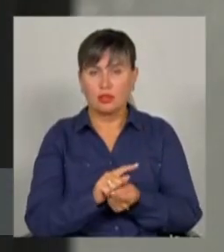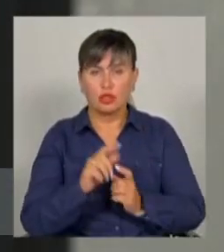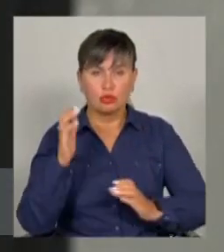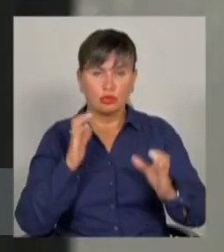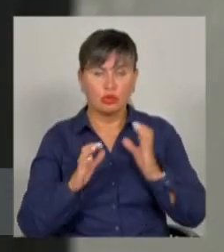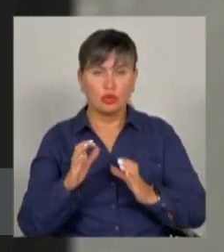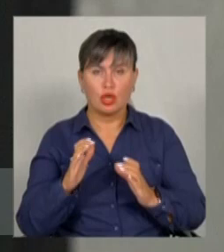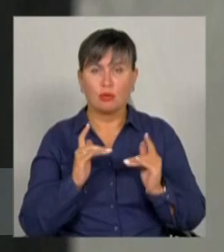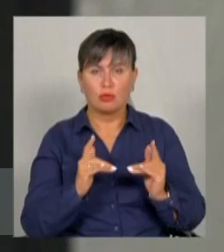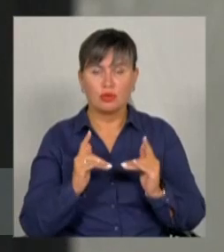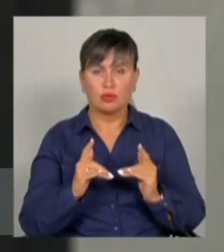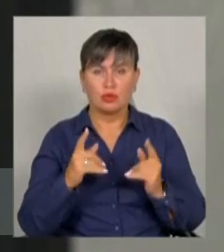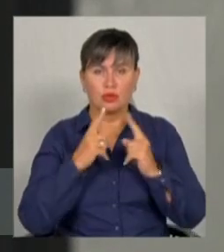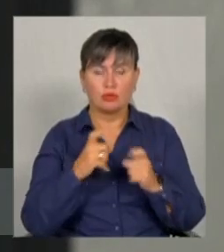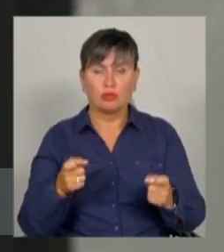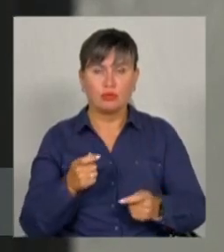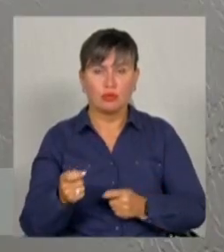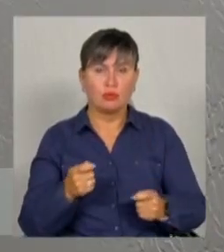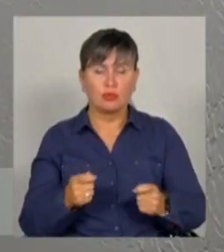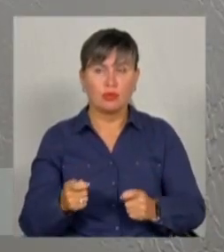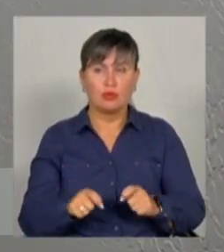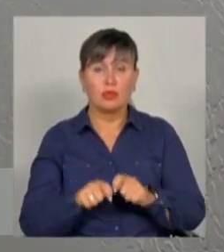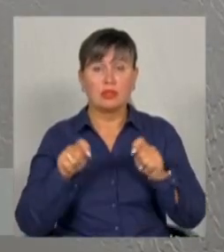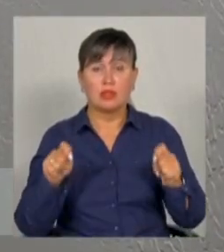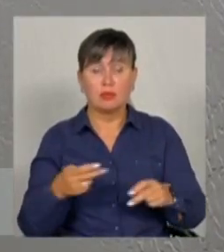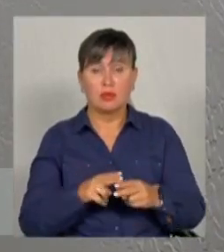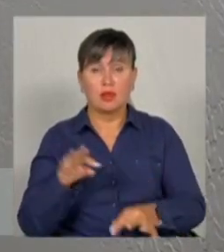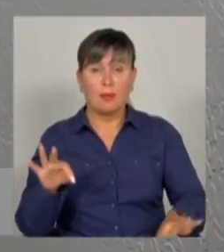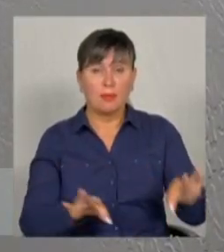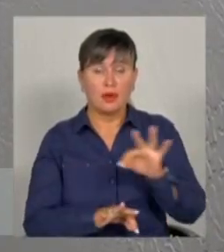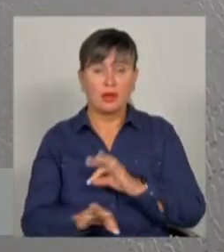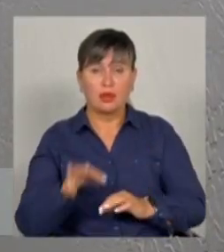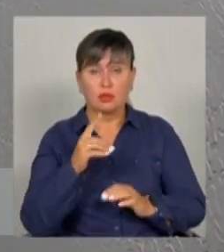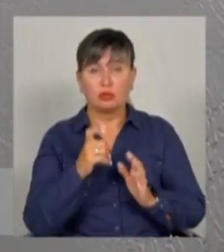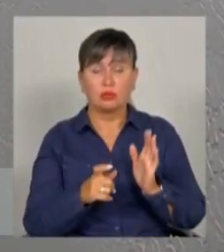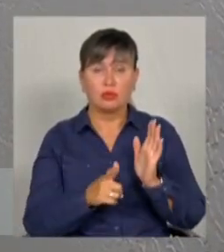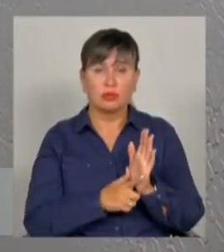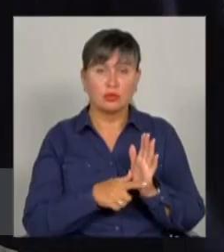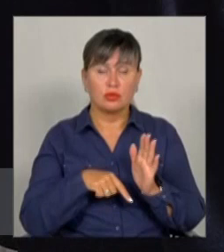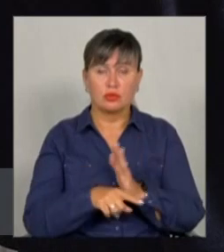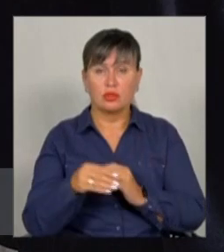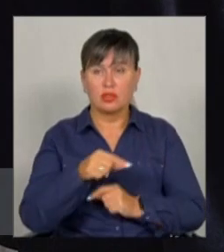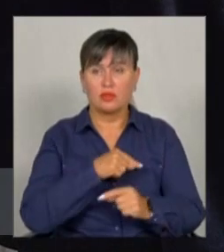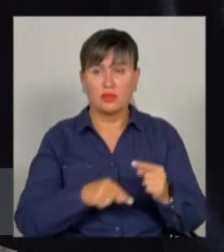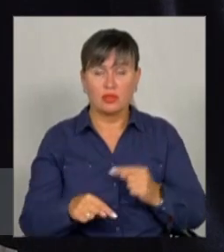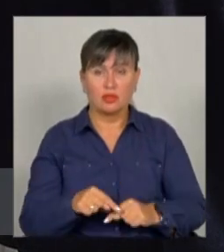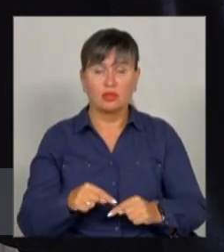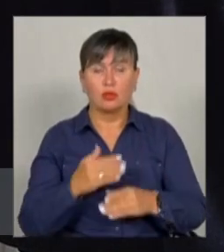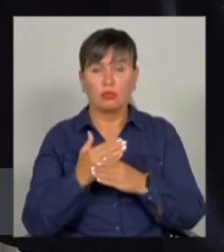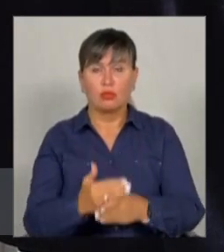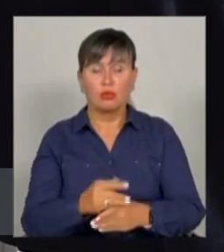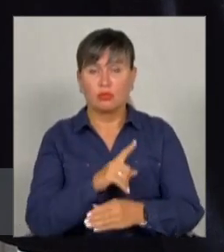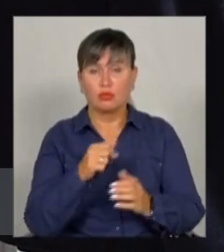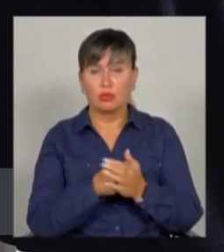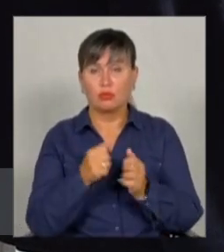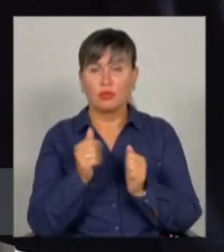студенческие общежития, сообщили в управлении. С момента запуска данного проекта откликнулись 107 потенциальных инвесторов. С их помощью до